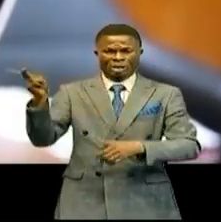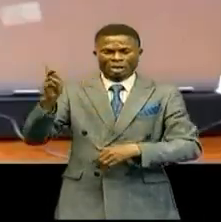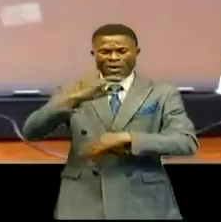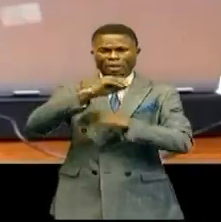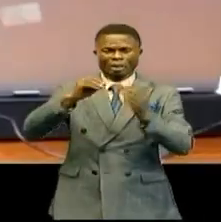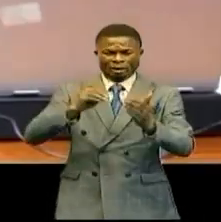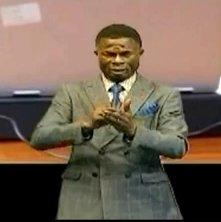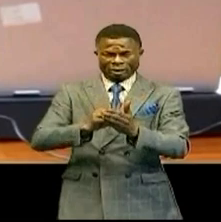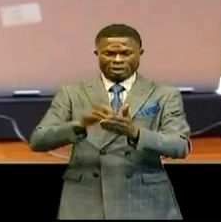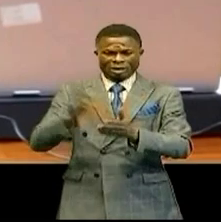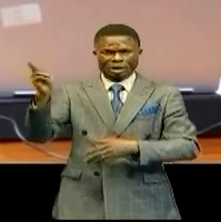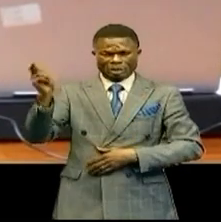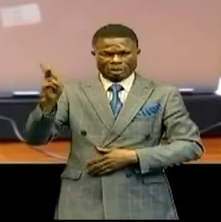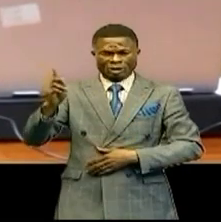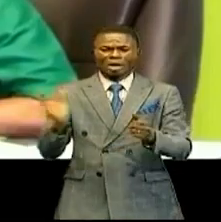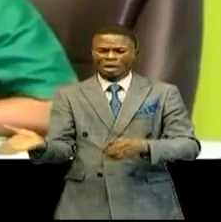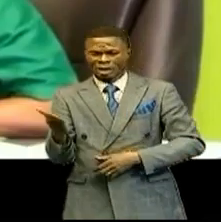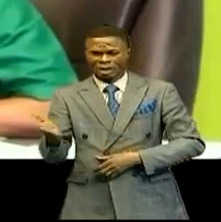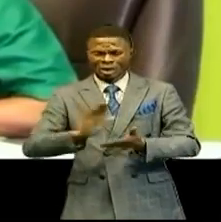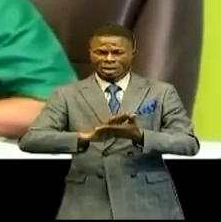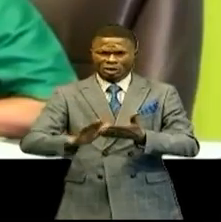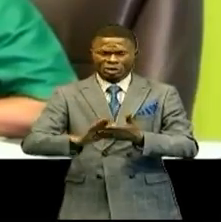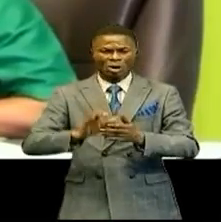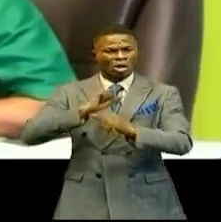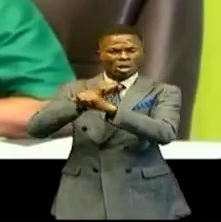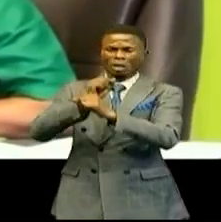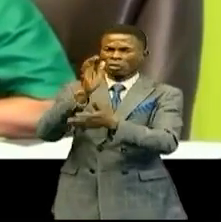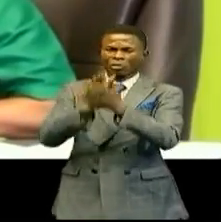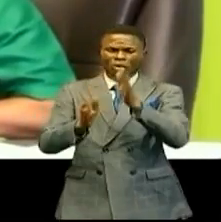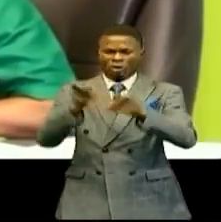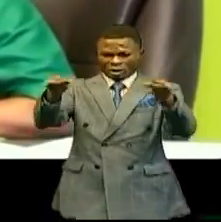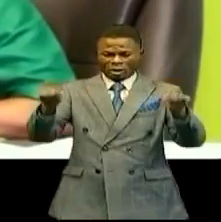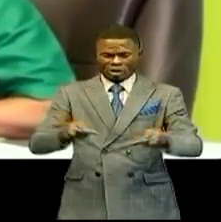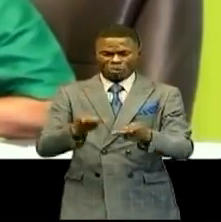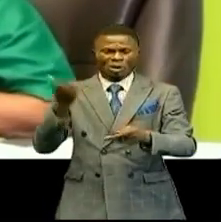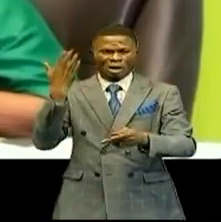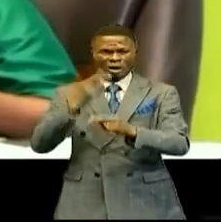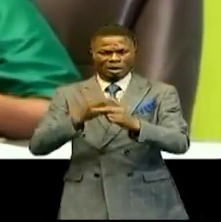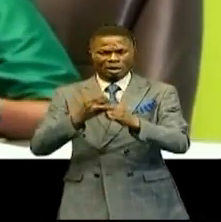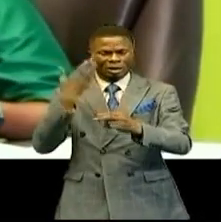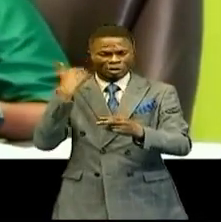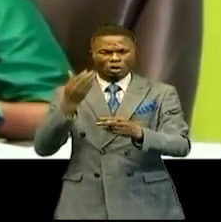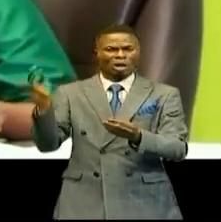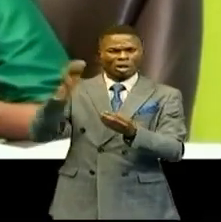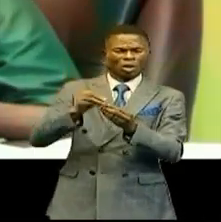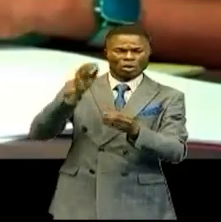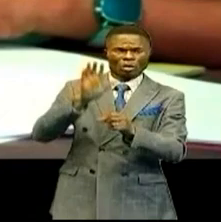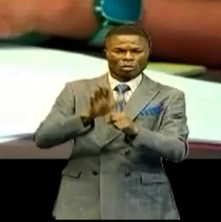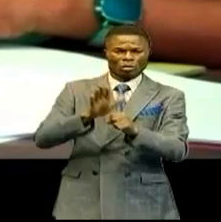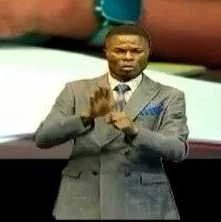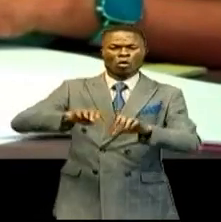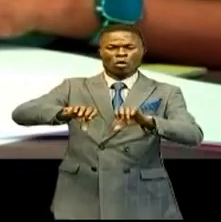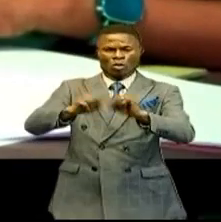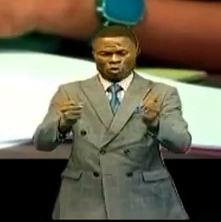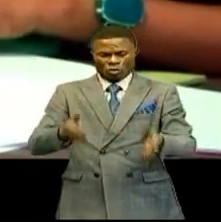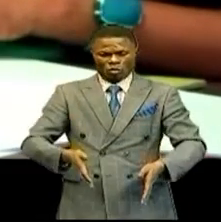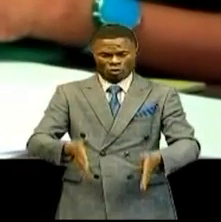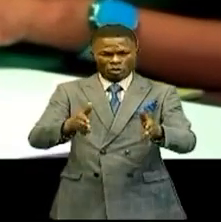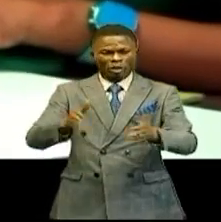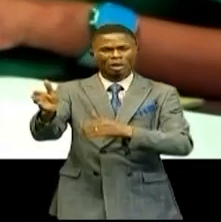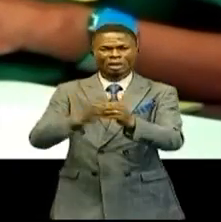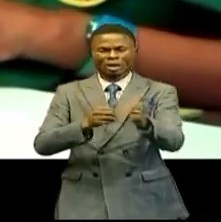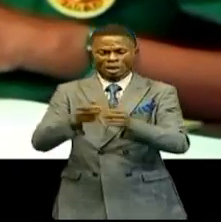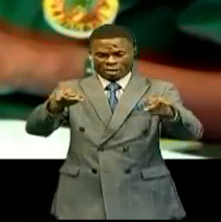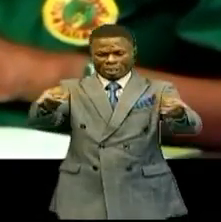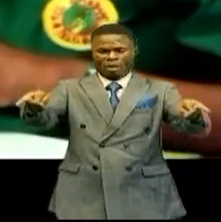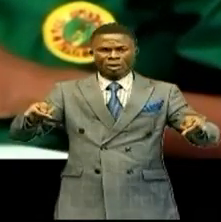Central, Kasaï, Kwilu, Congo Central et Nord-Kivu. En plus de la croissance de la compétitivité agricole,